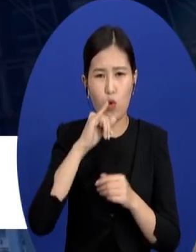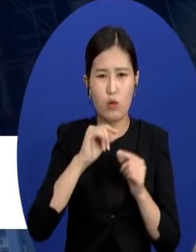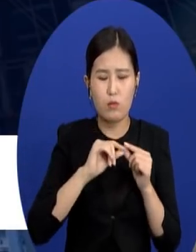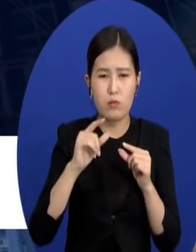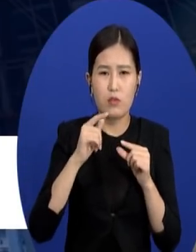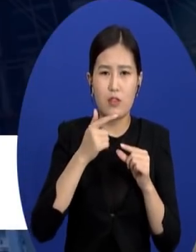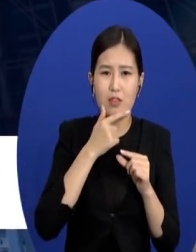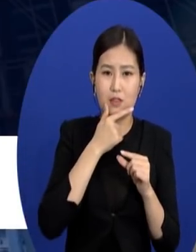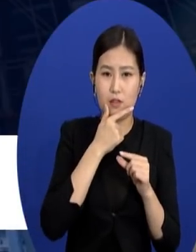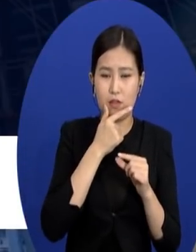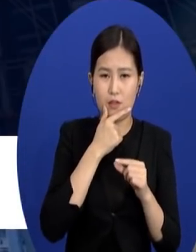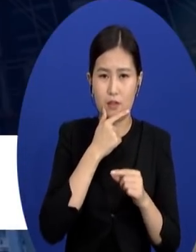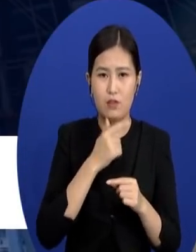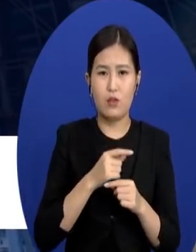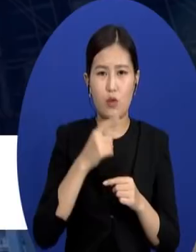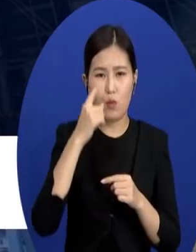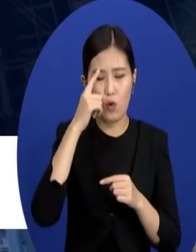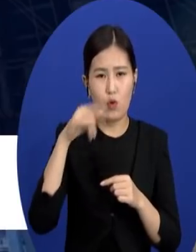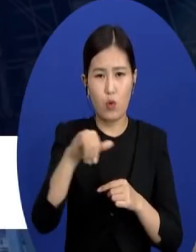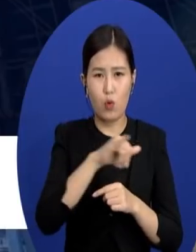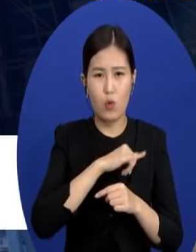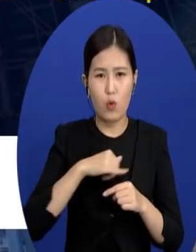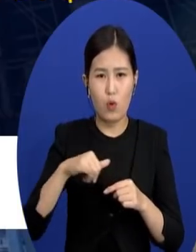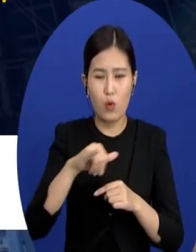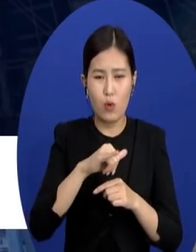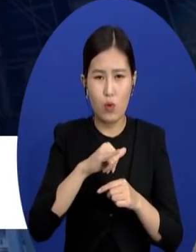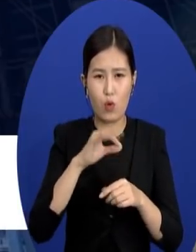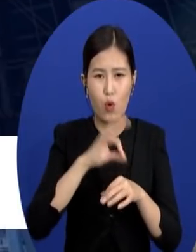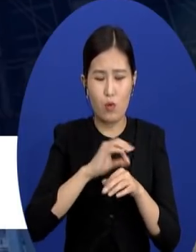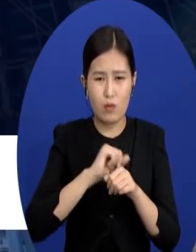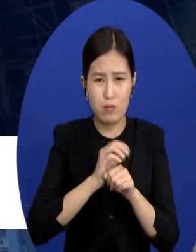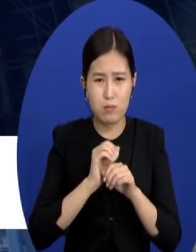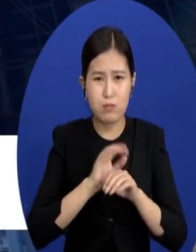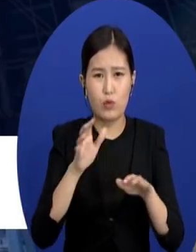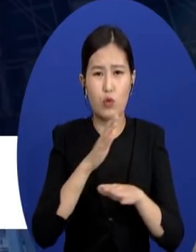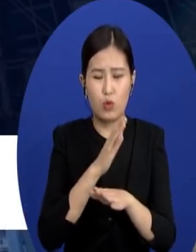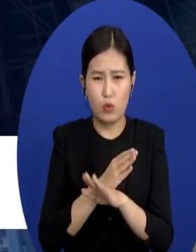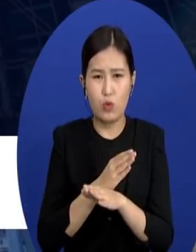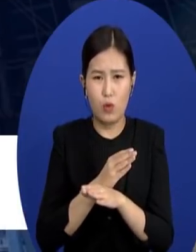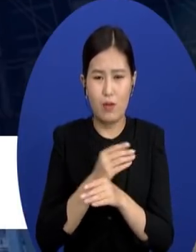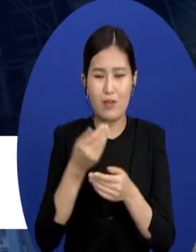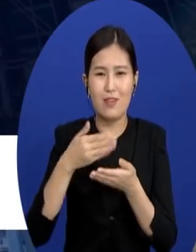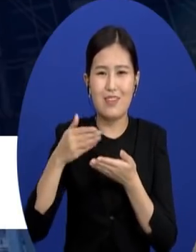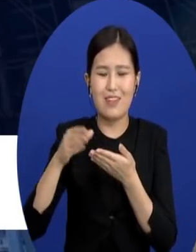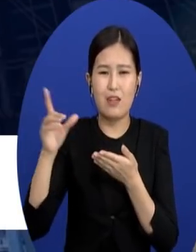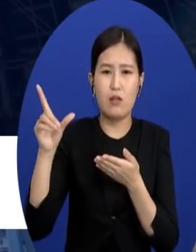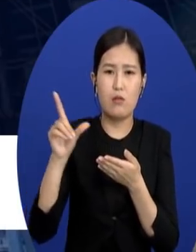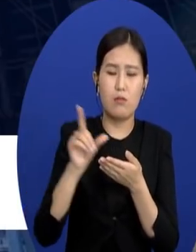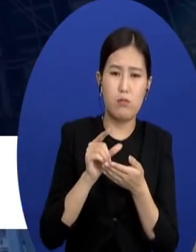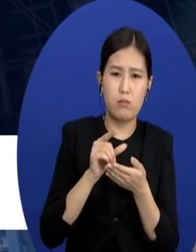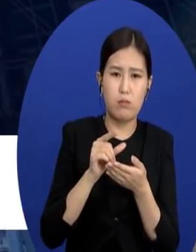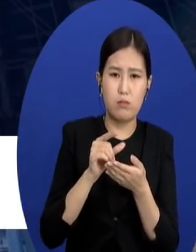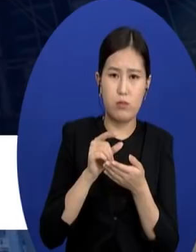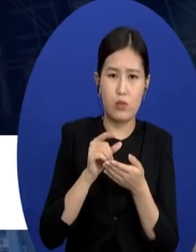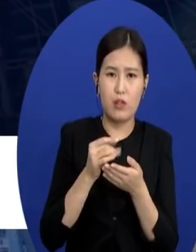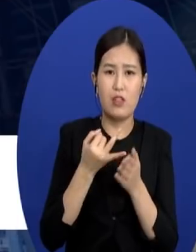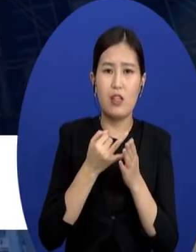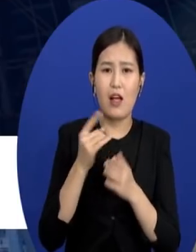тахал алдсанаас хойш экспортын хэмжээ улам буураад байна. Тухайлх юм бол нийт экспорт 7 өдрийн хугацаанд 71% буурсан үзүүлэлтийг